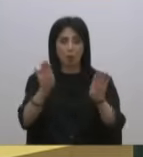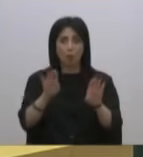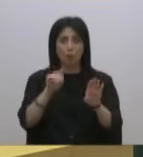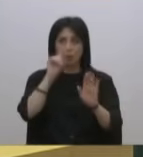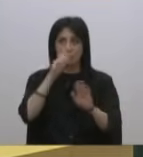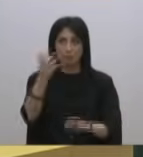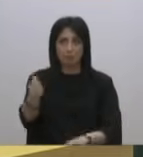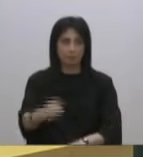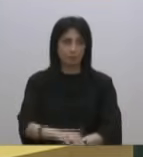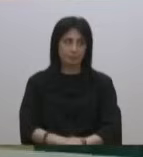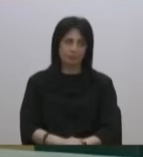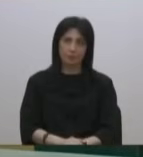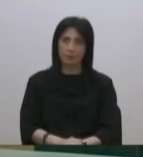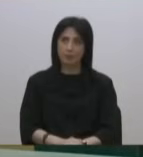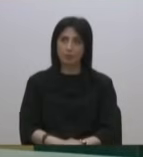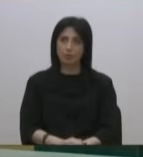თუ